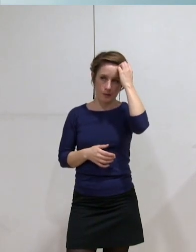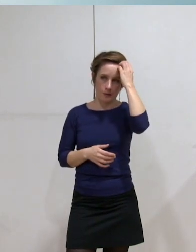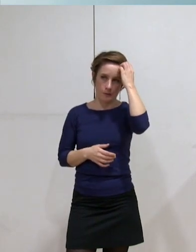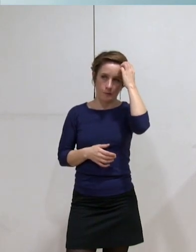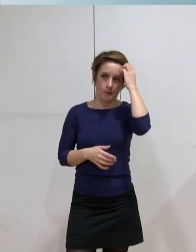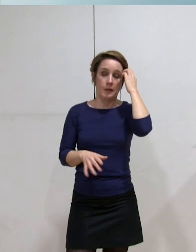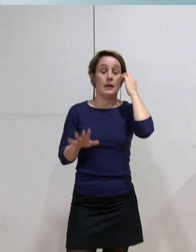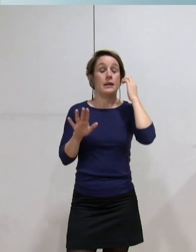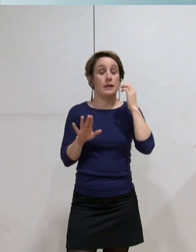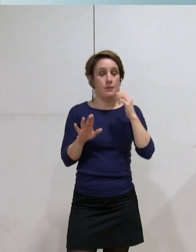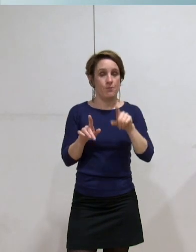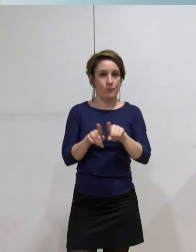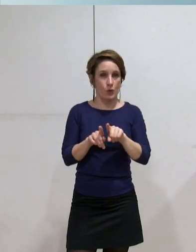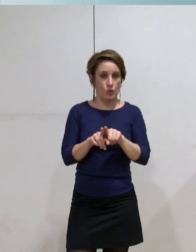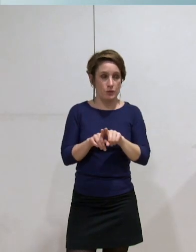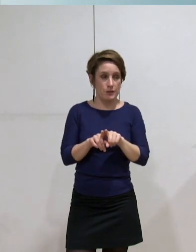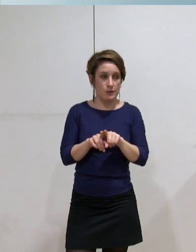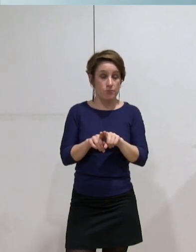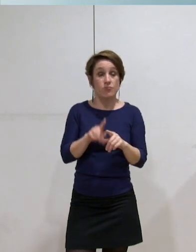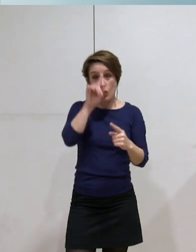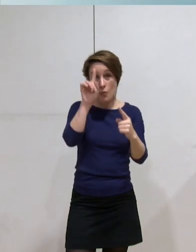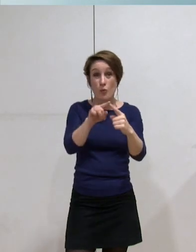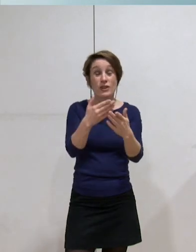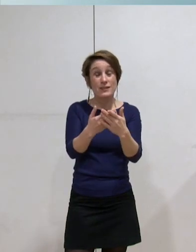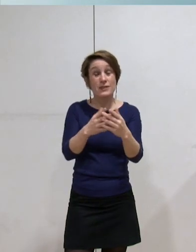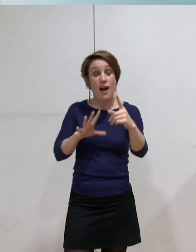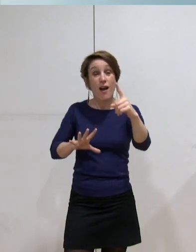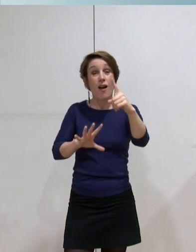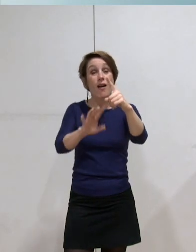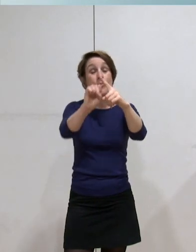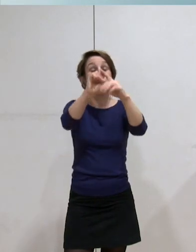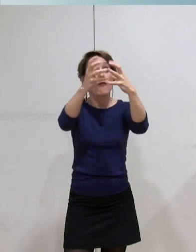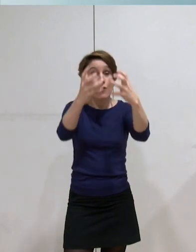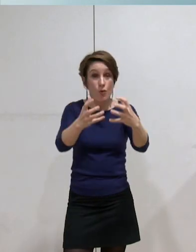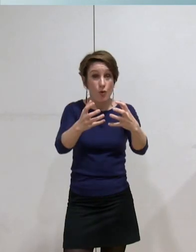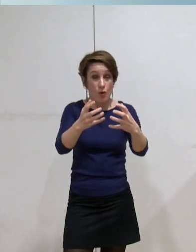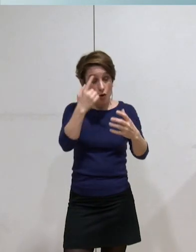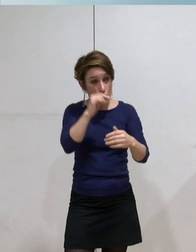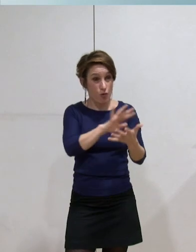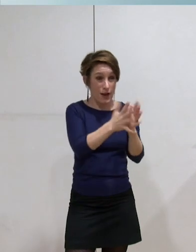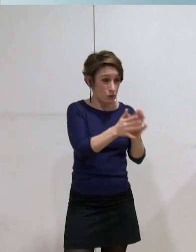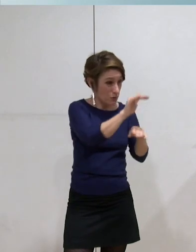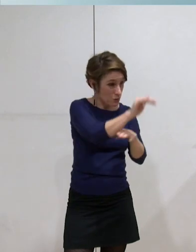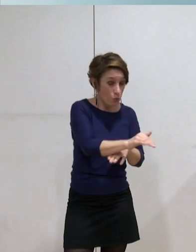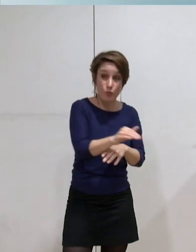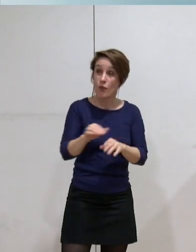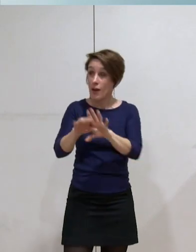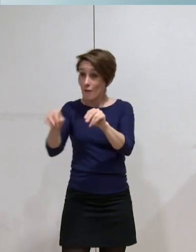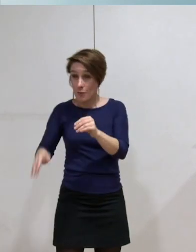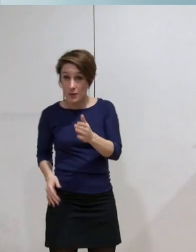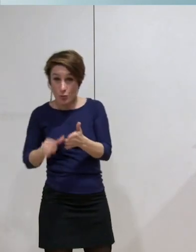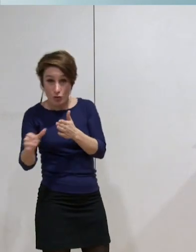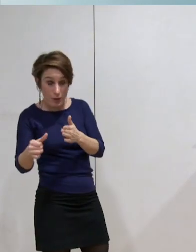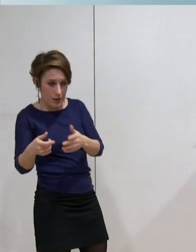et si l'on voulait atteindre ces objectifs là à la fois la pérenité et à la fois la contribution des familles bah oui il fallait